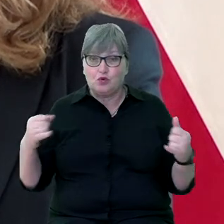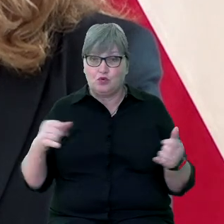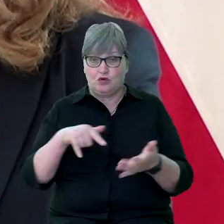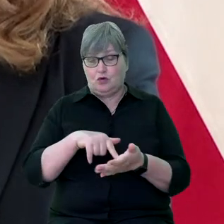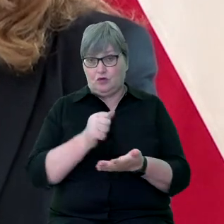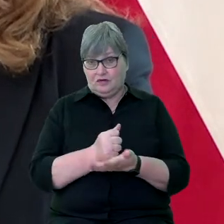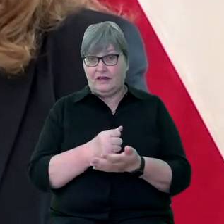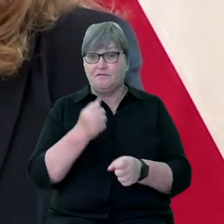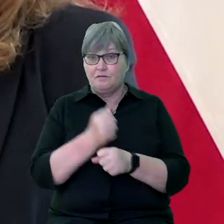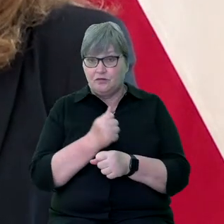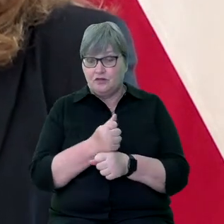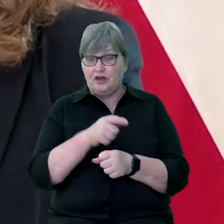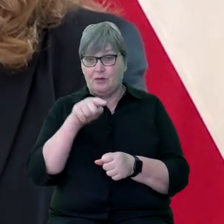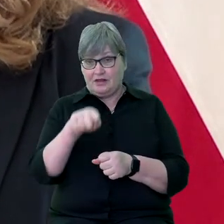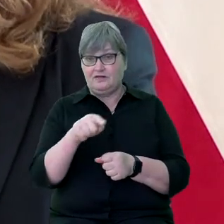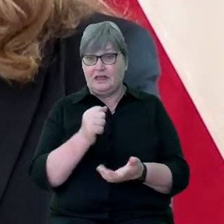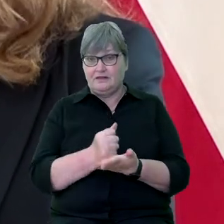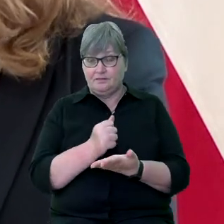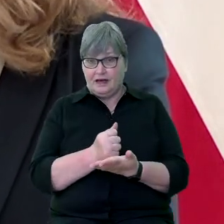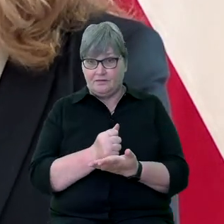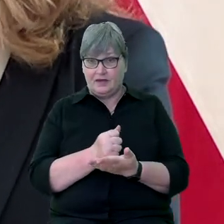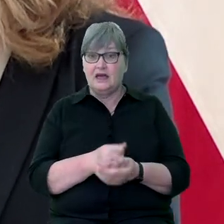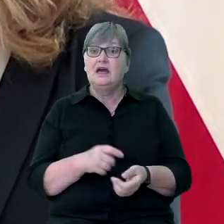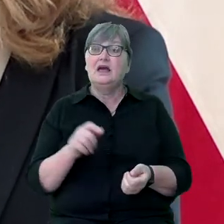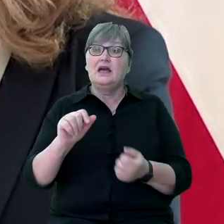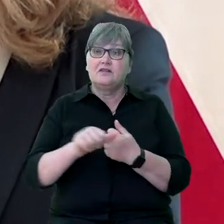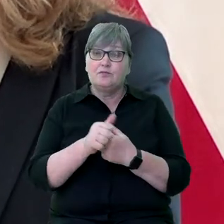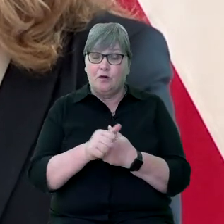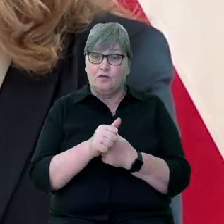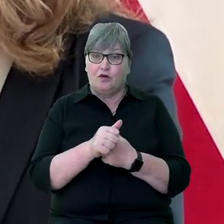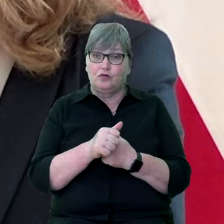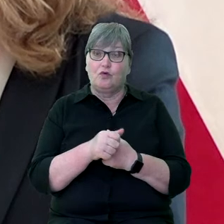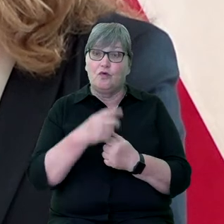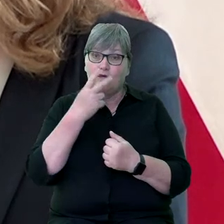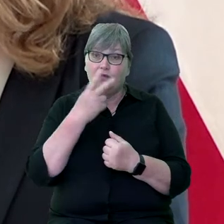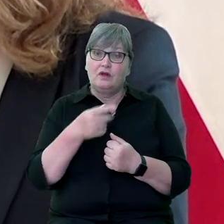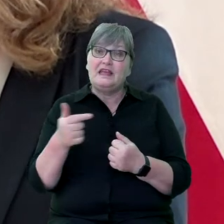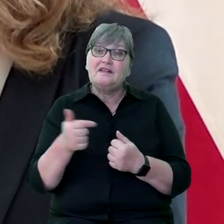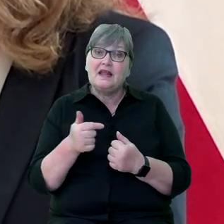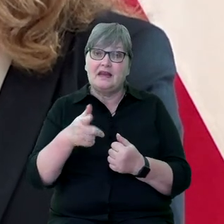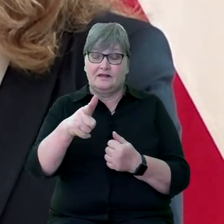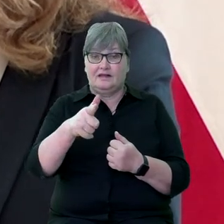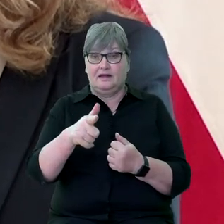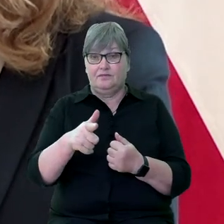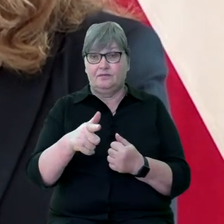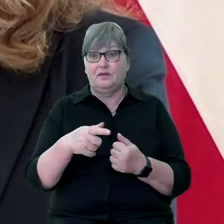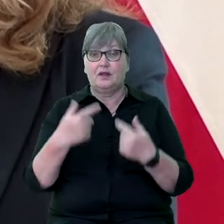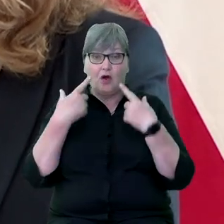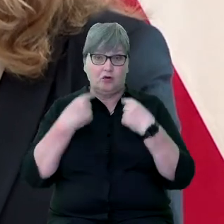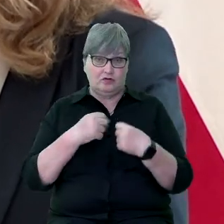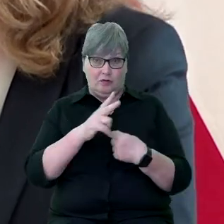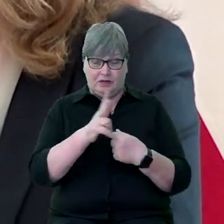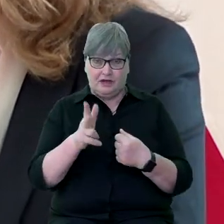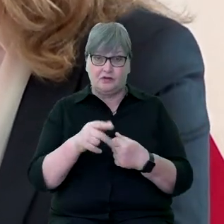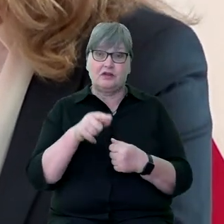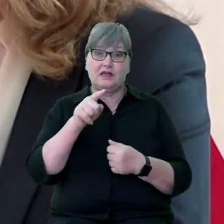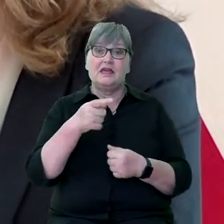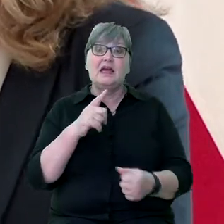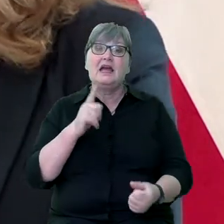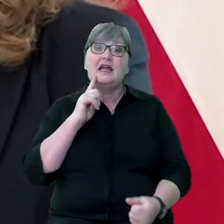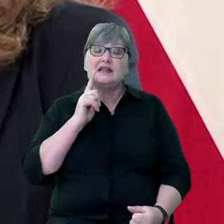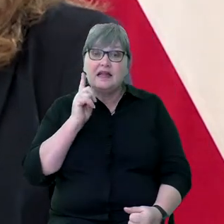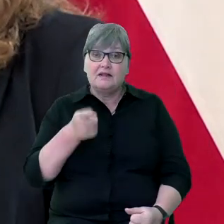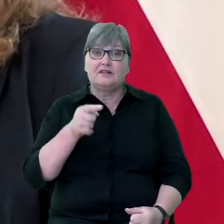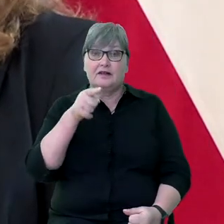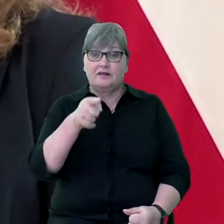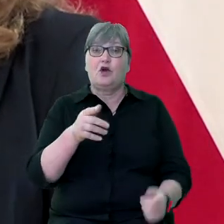danej sprawie z punktu widzenia interesu publicznego. Decyzję o odtworzeniu tak pojmowanej służby cywilnej należy uznać